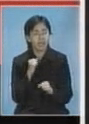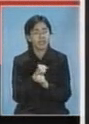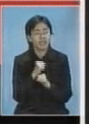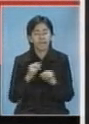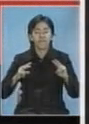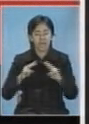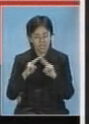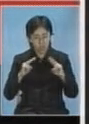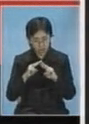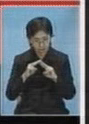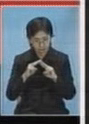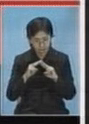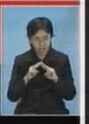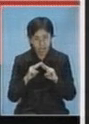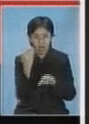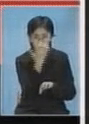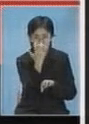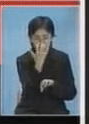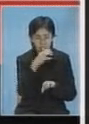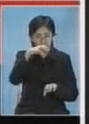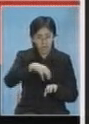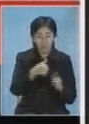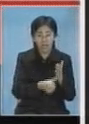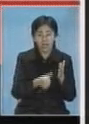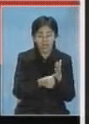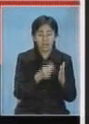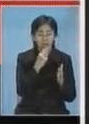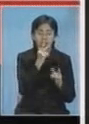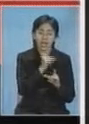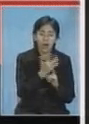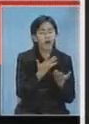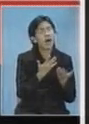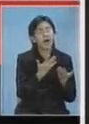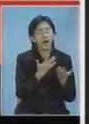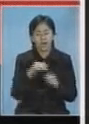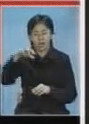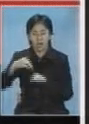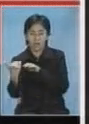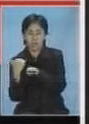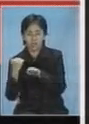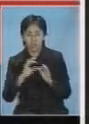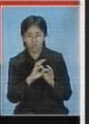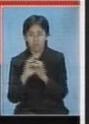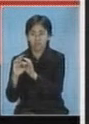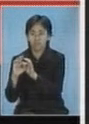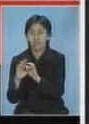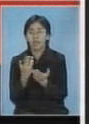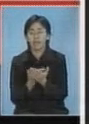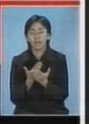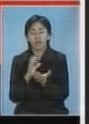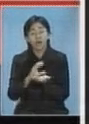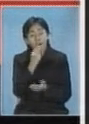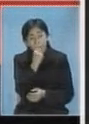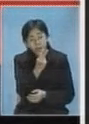งโทษทีครับเชื่อมโยงระหว่างกรมสรรพสามิตกับกรมการขนส่งทางบกและปีนี้ก็ท่านตั้งแบบนี้ครับท่านดู